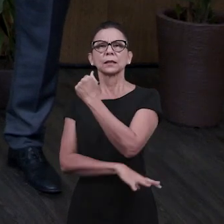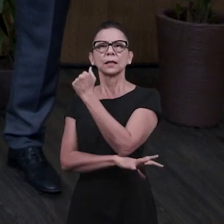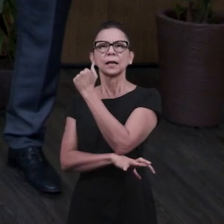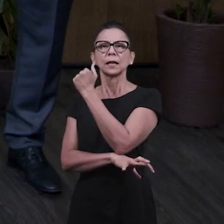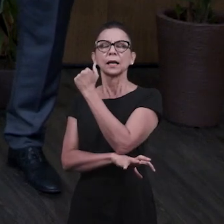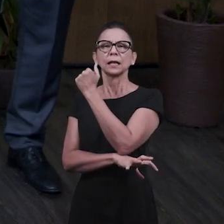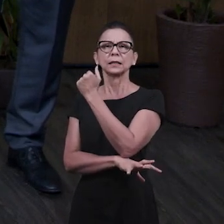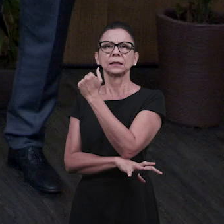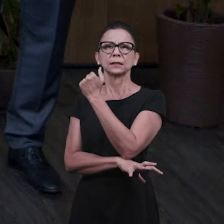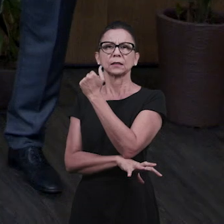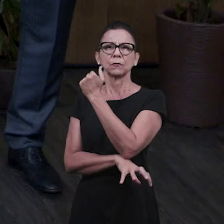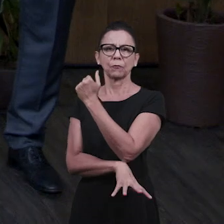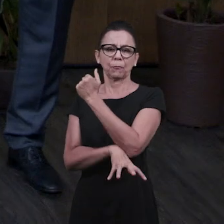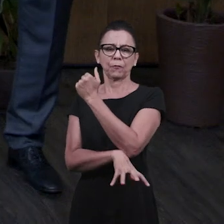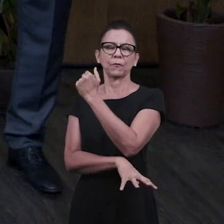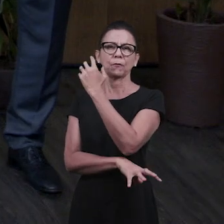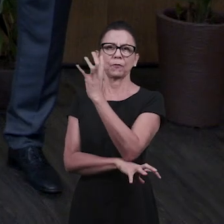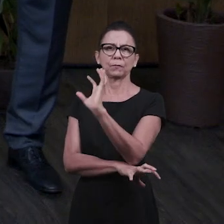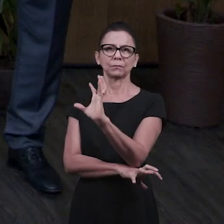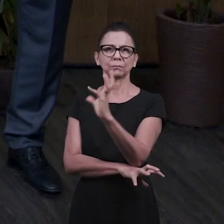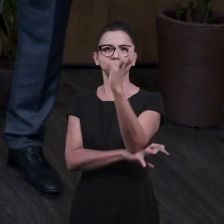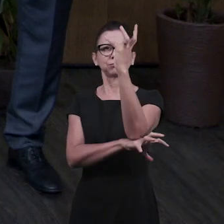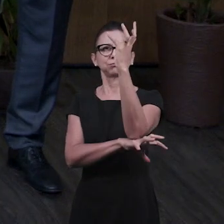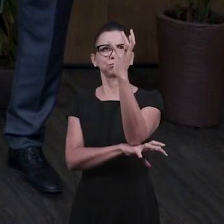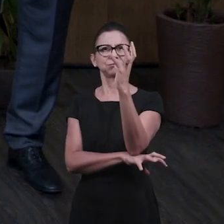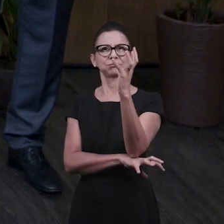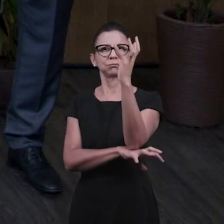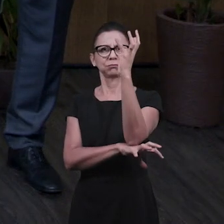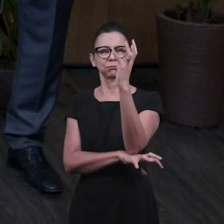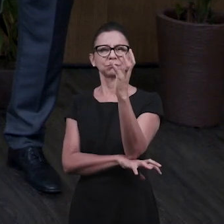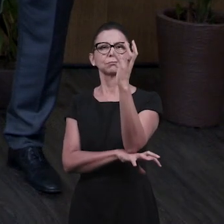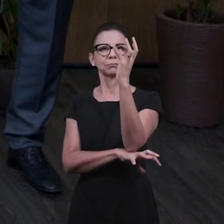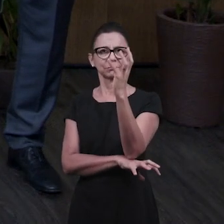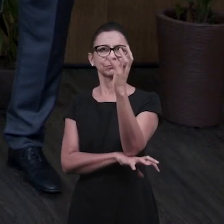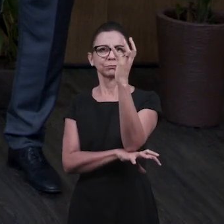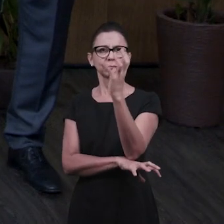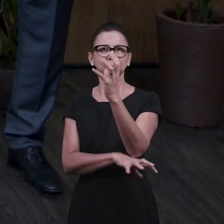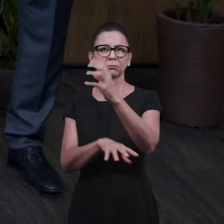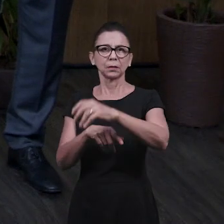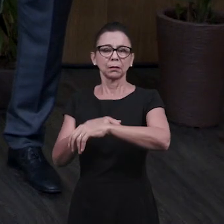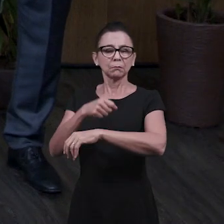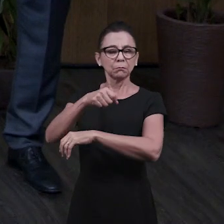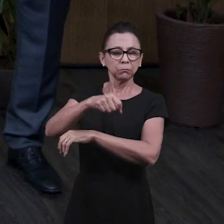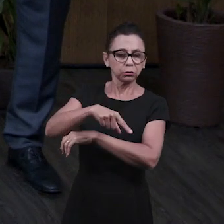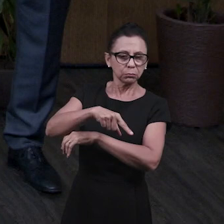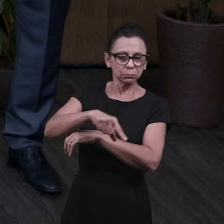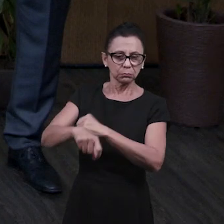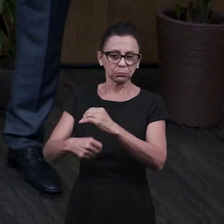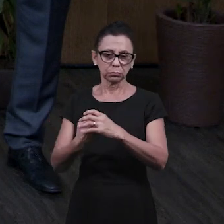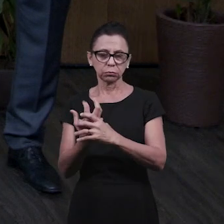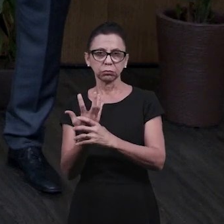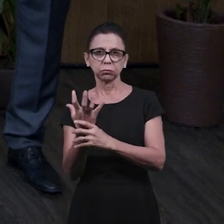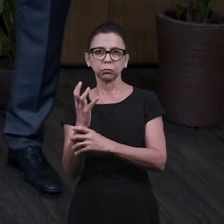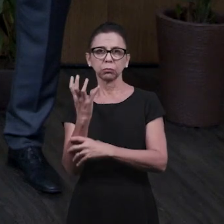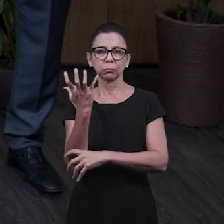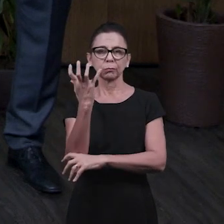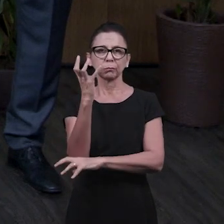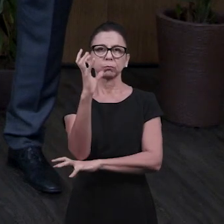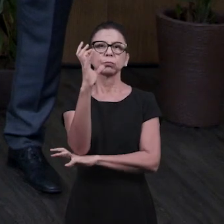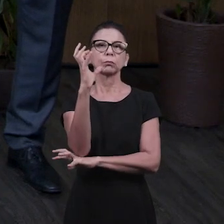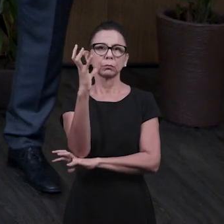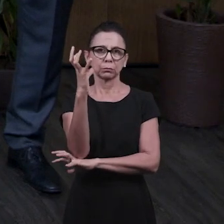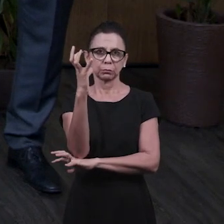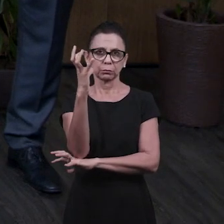qui donnent la longévité à la sémence lancée. Ceux qui, dans le sens spirituel, représentent